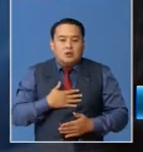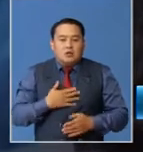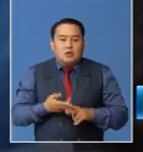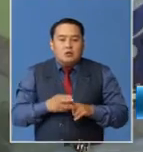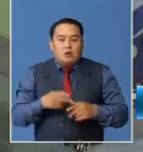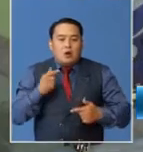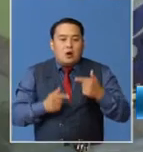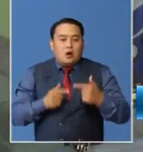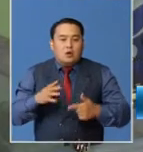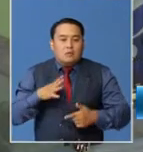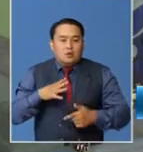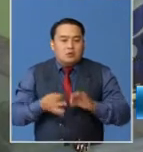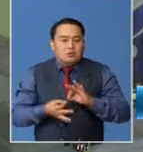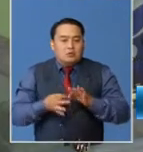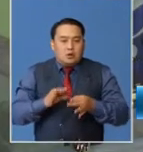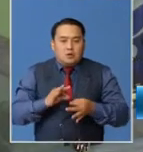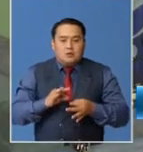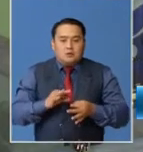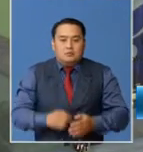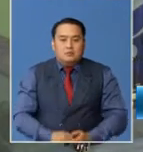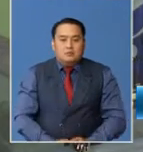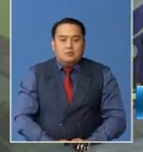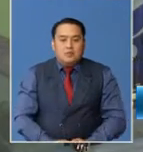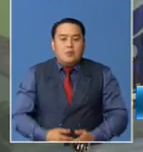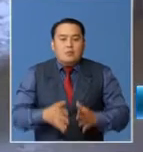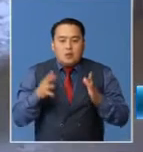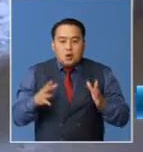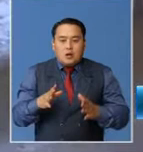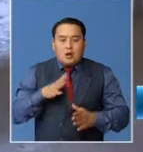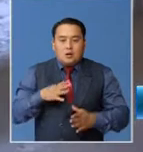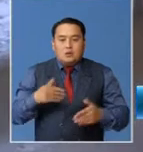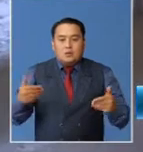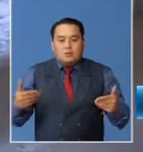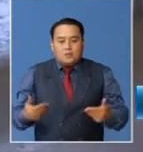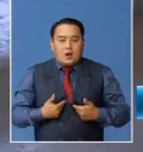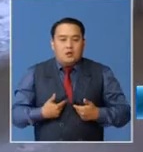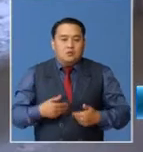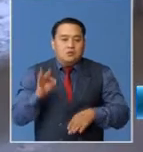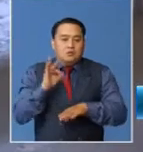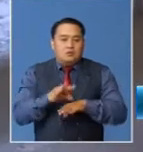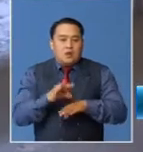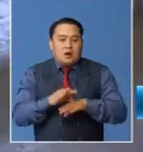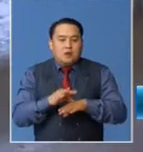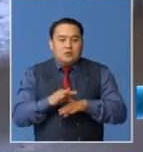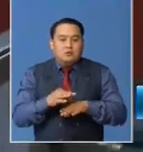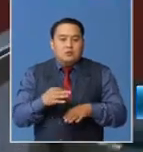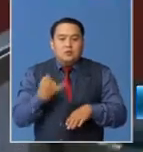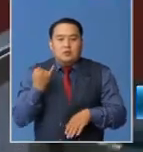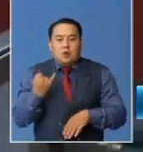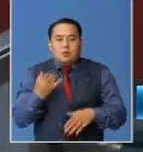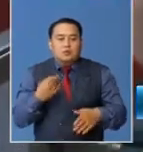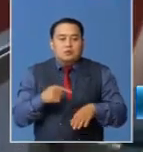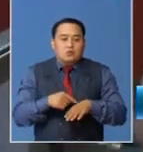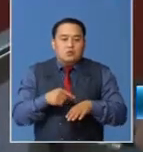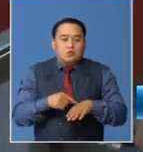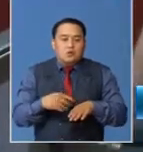острая конкуренция была для нее не очень приятным сюрпризом. Более того, она простудилась перед самым выступлением. Но, несмотря на плохое самочувствие, собрала всю